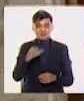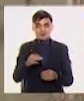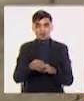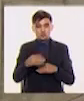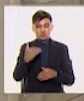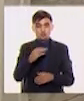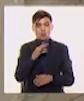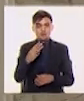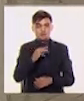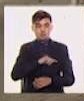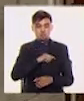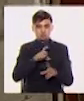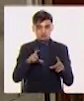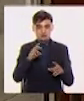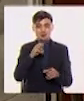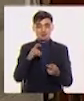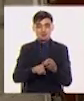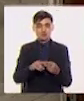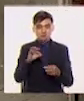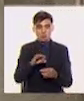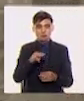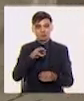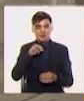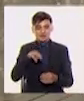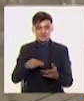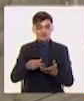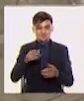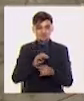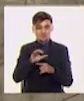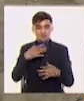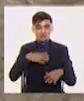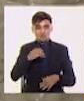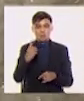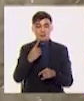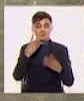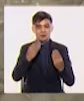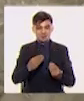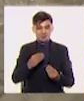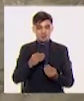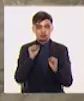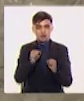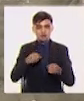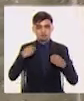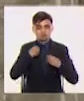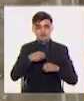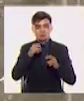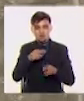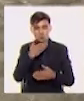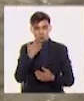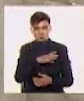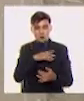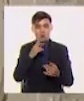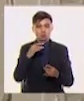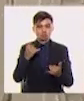қызметкерлері әлі күнге дейін коронавирусқа тест тапсырмағандарын айтады. Тіпті алғашқы күндері қорғаныш құралдары да болмаған. Ал қазір